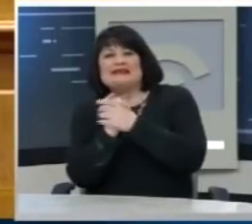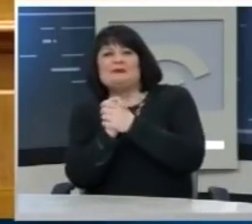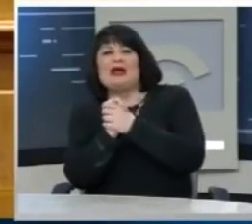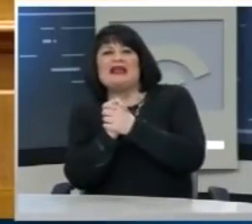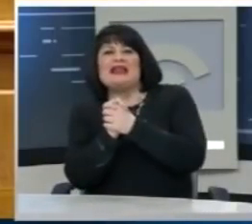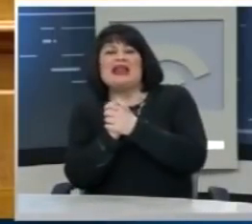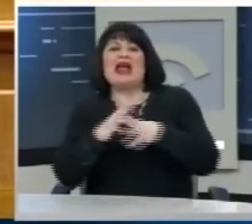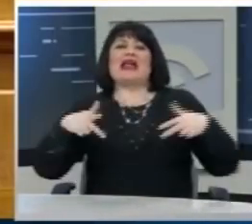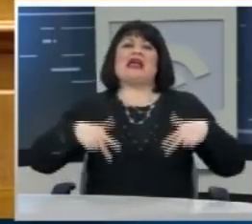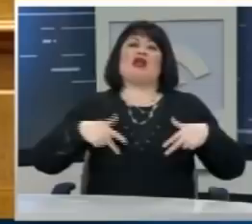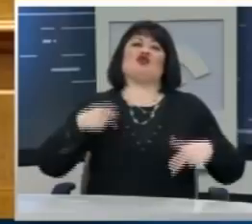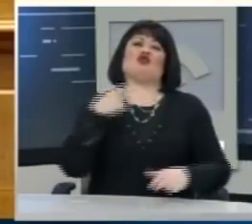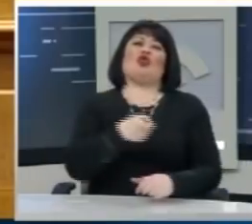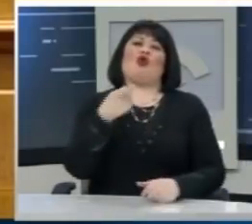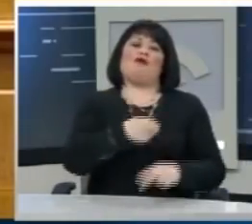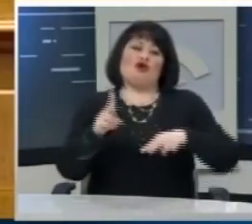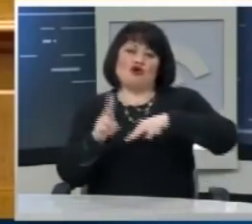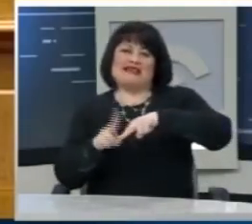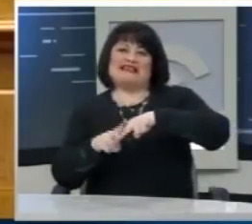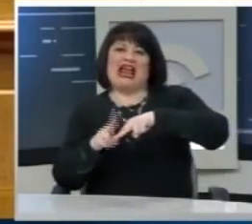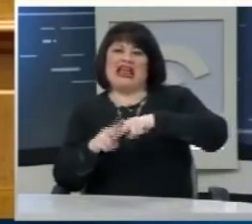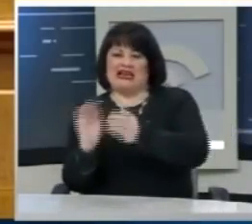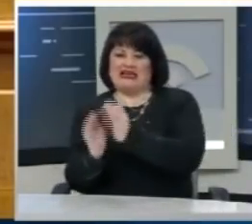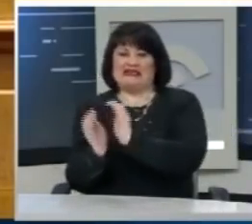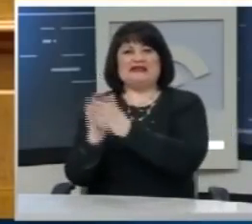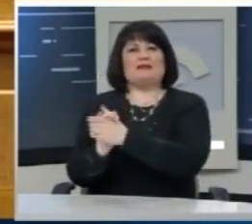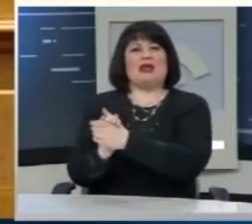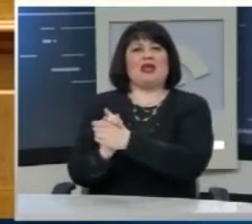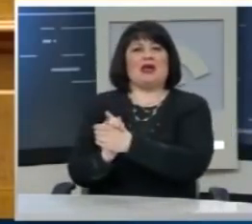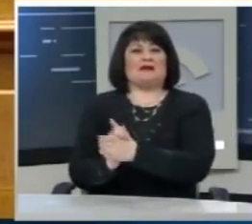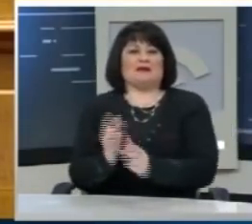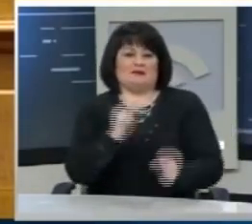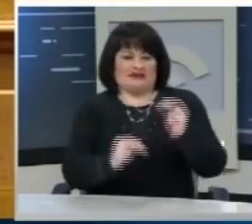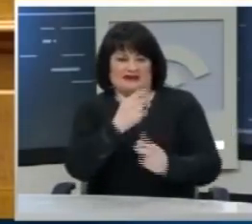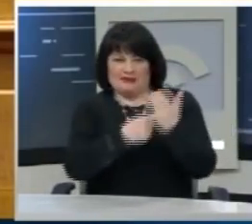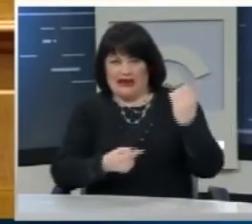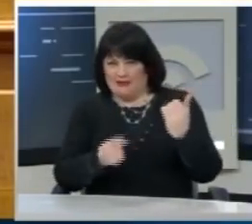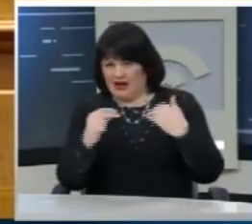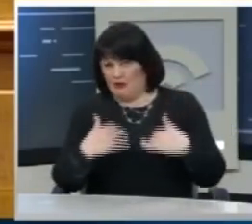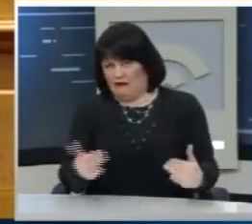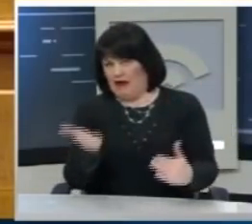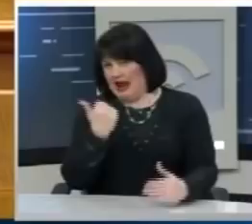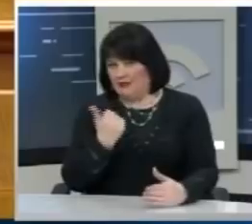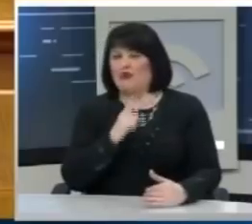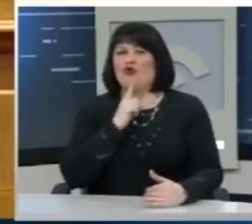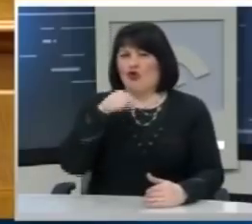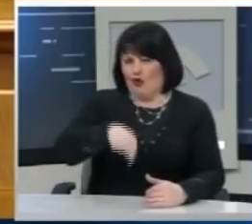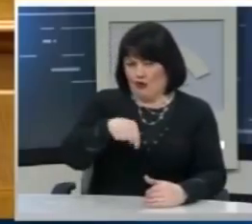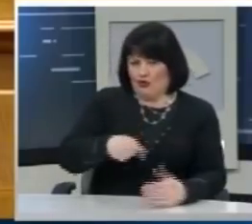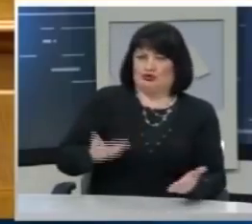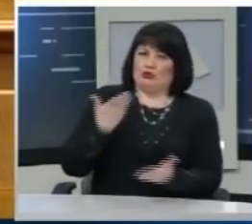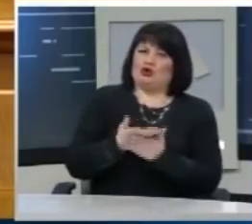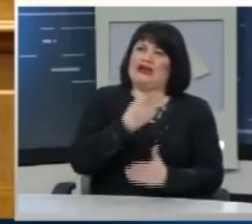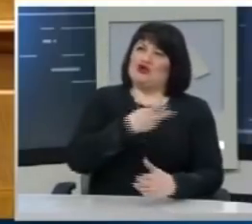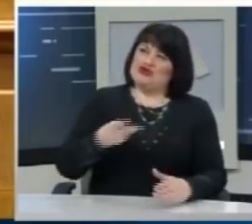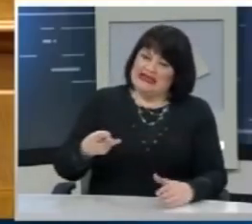με το κράτος δολοφόνο του Ισραήλ. Όχι λοιπόν γιατί του έλειπε κάποιο ψήφισμα της Βουλής, σαν αυτό που προτείνει σήμερα ο